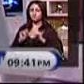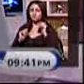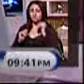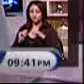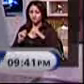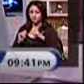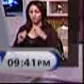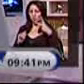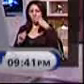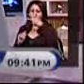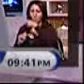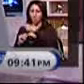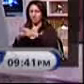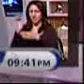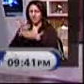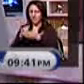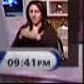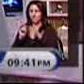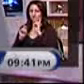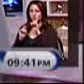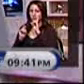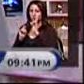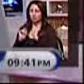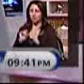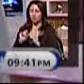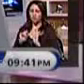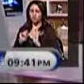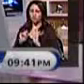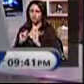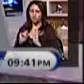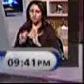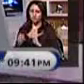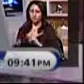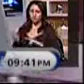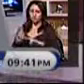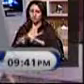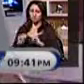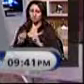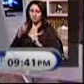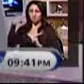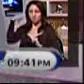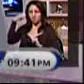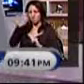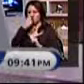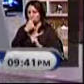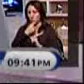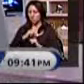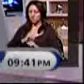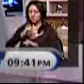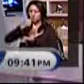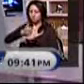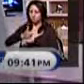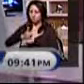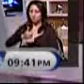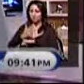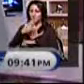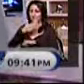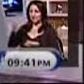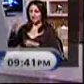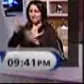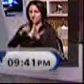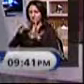هم قالوا المقاطعة غير شاملة، هجيب النظام القديم. تمام؟ جه محمد مرسي بقى رئيس جمهوريه، دعاني مرتين